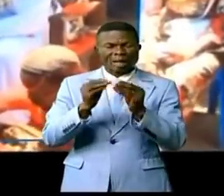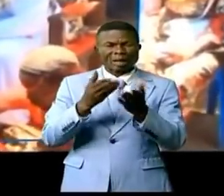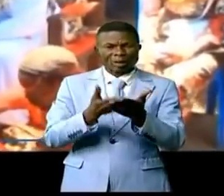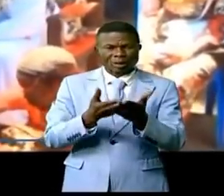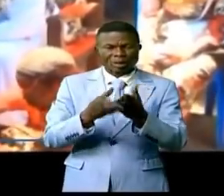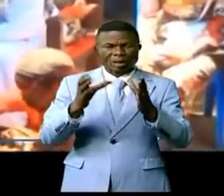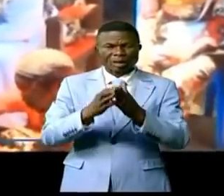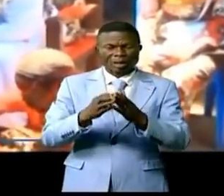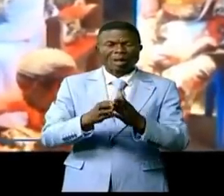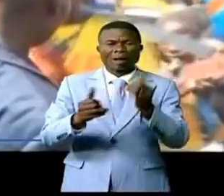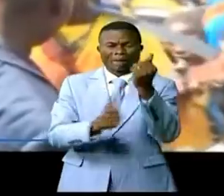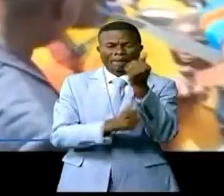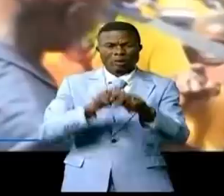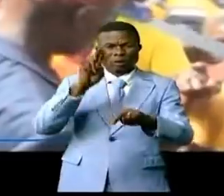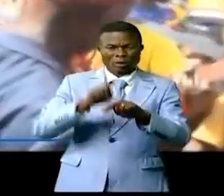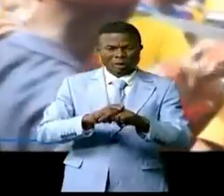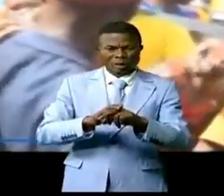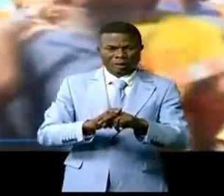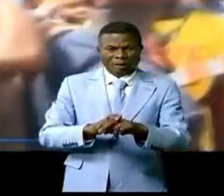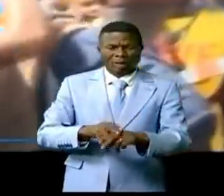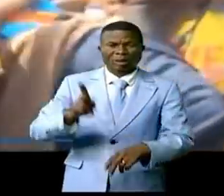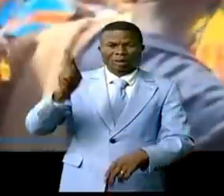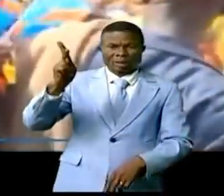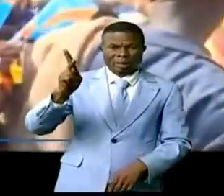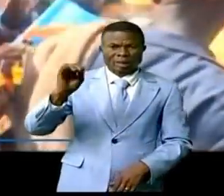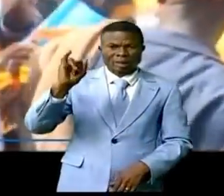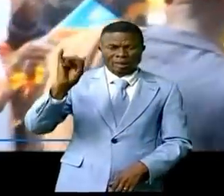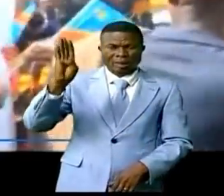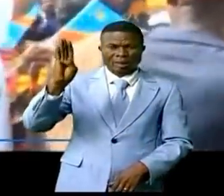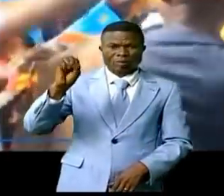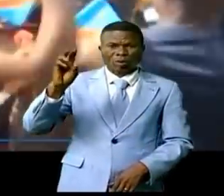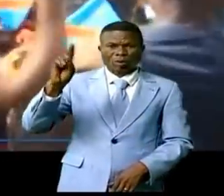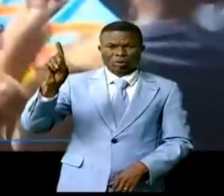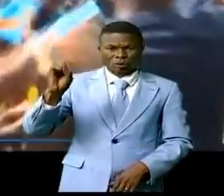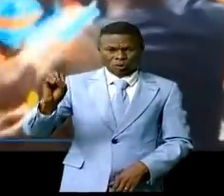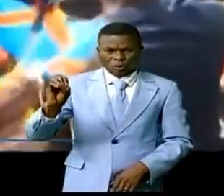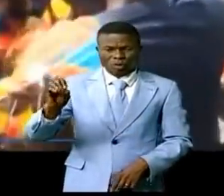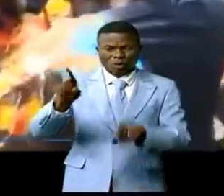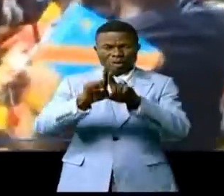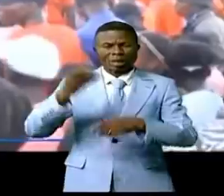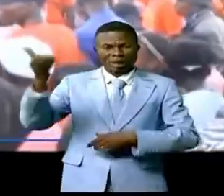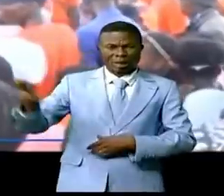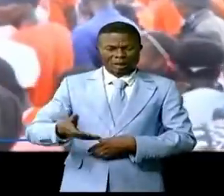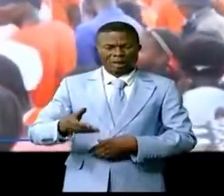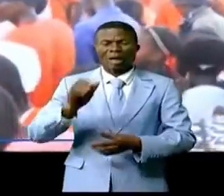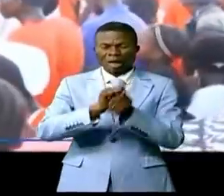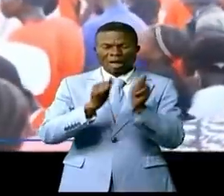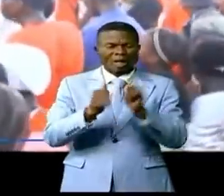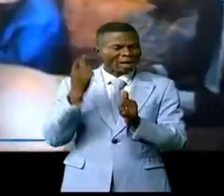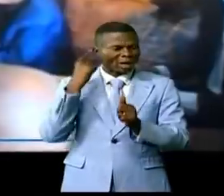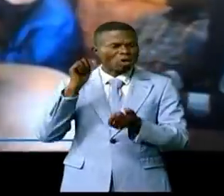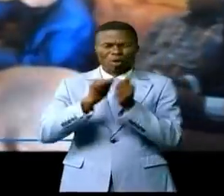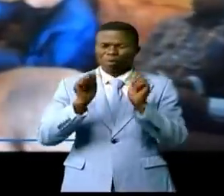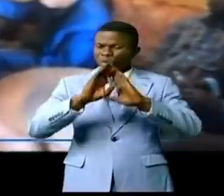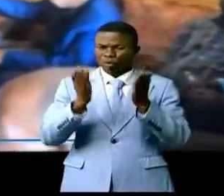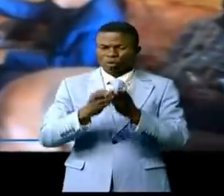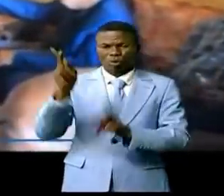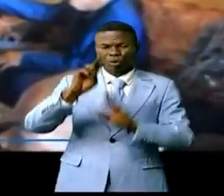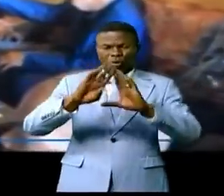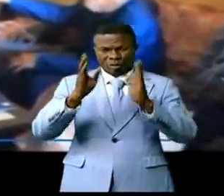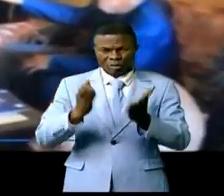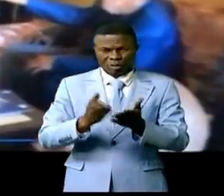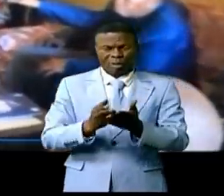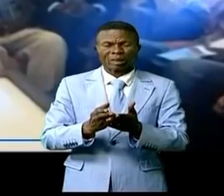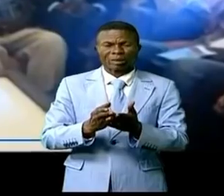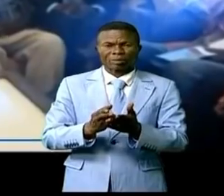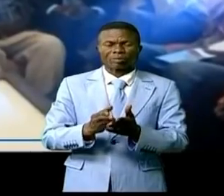avec les habitants du secteur de Kibolo et Bidungi où il a reçu les doléances des populations. À cette occasion,